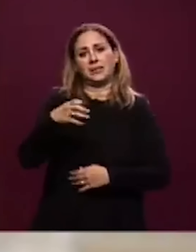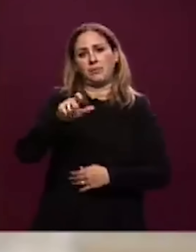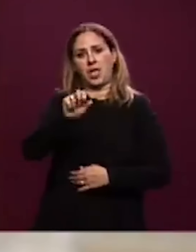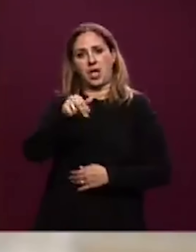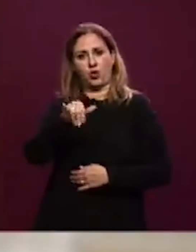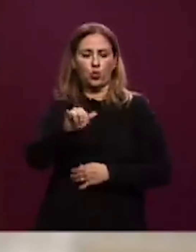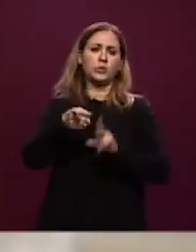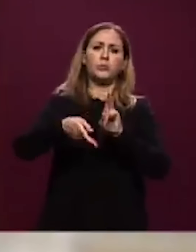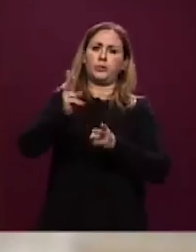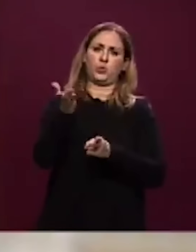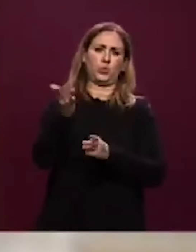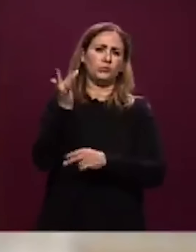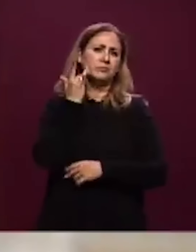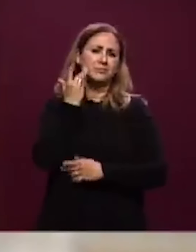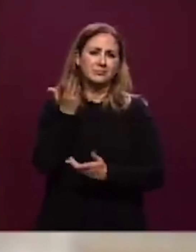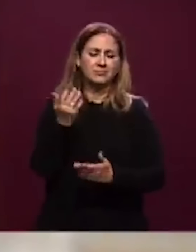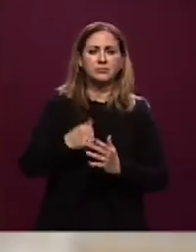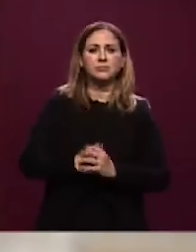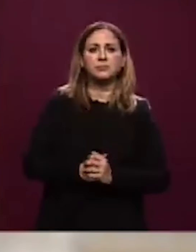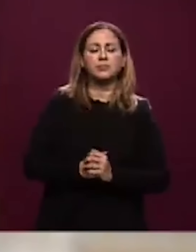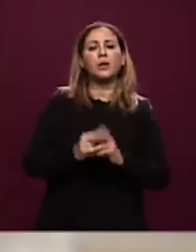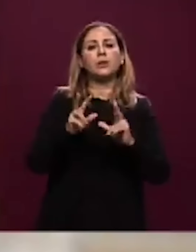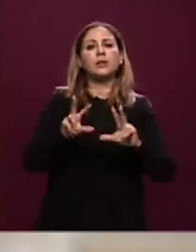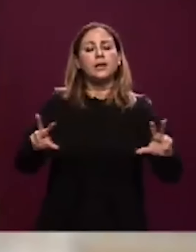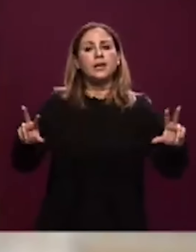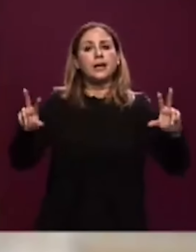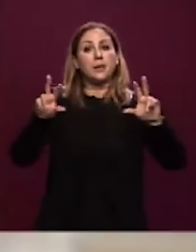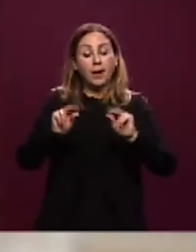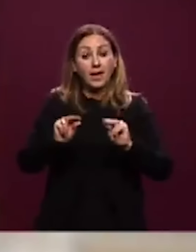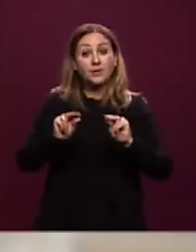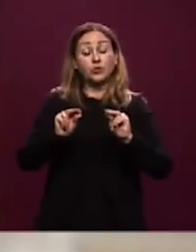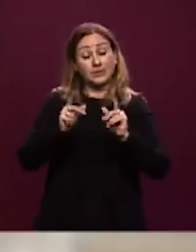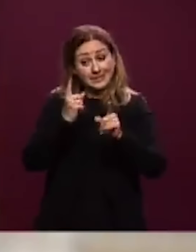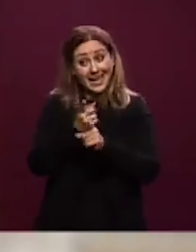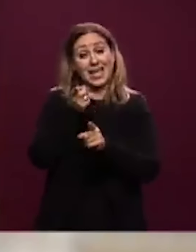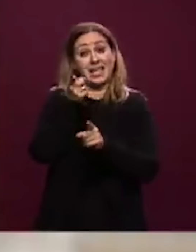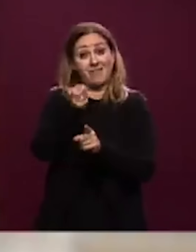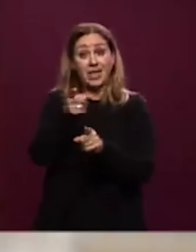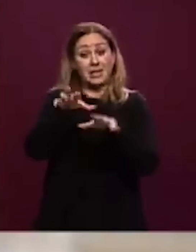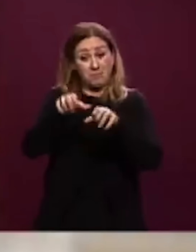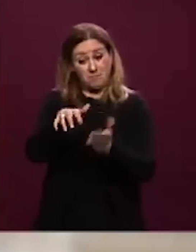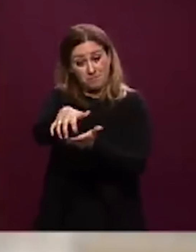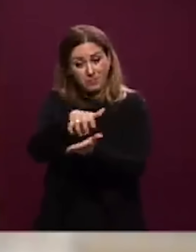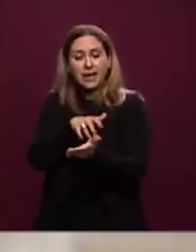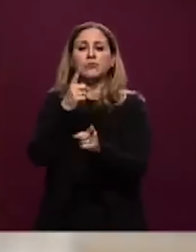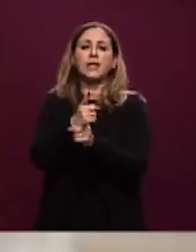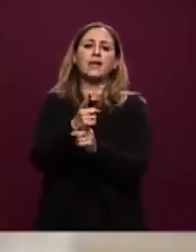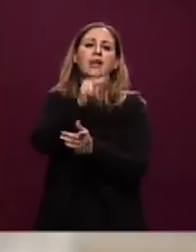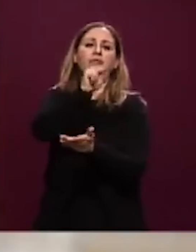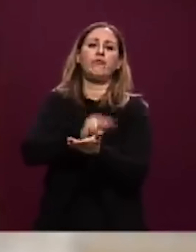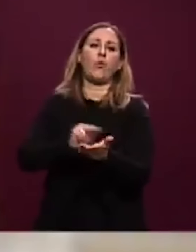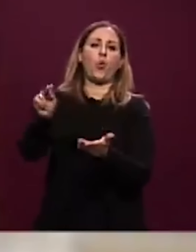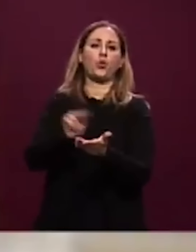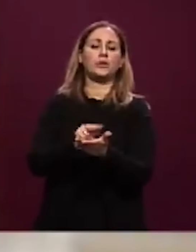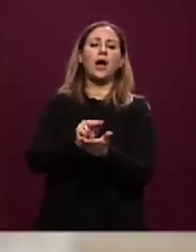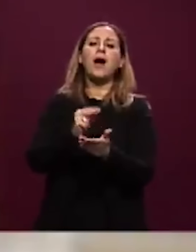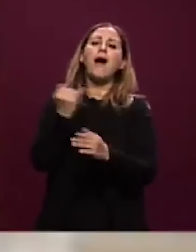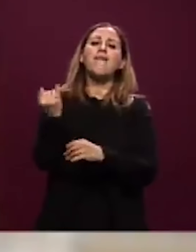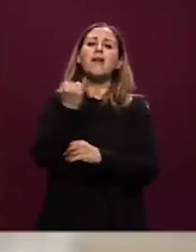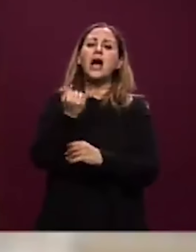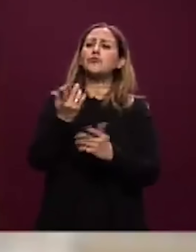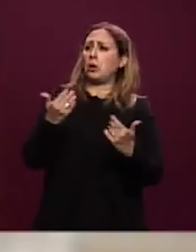E vi invitiamo, ripeto, a votarlo però quell'impegno, perché è troppo facile dire no, no, non lo faremo mai. Noi vorremmo un impegno qua